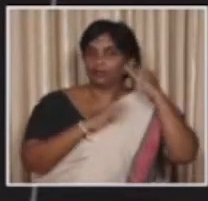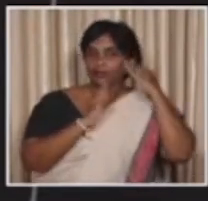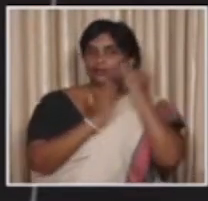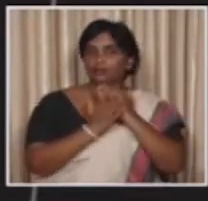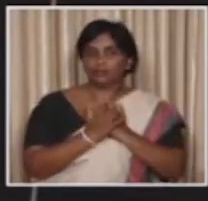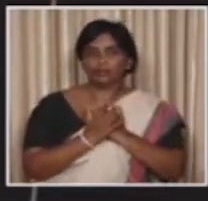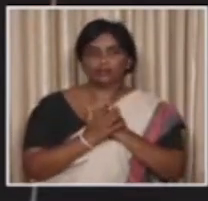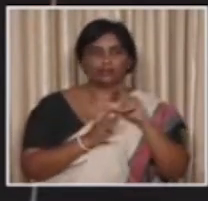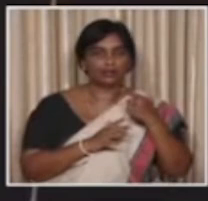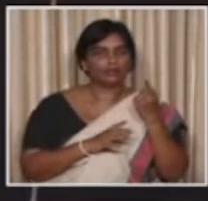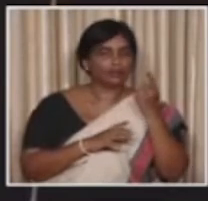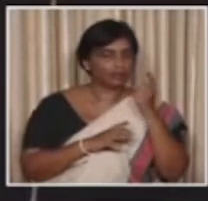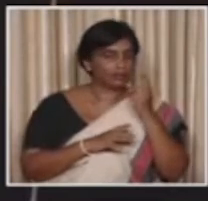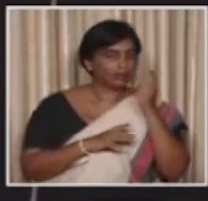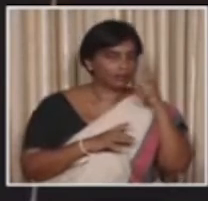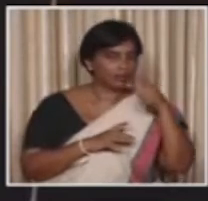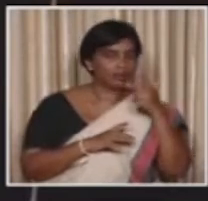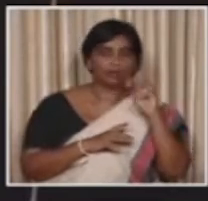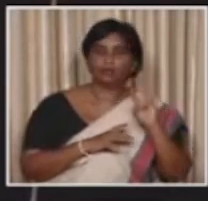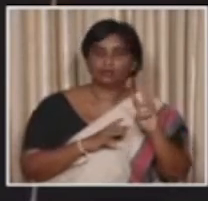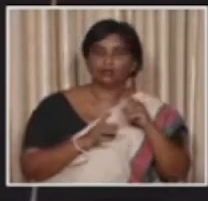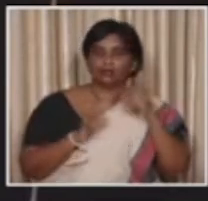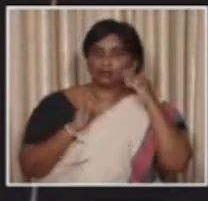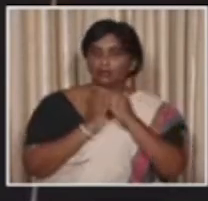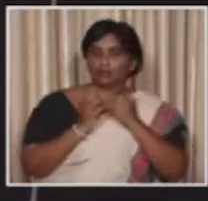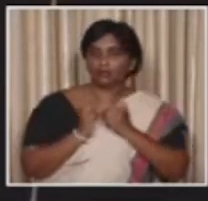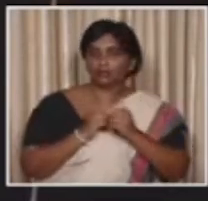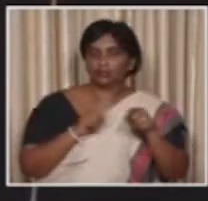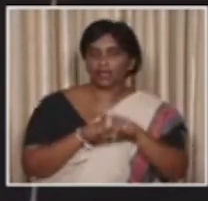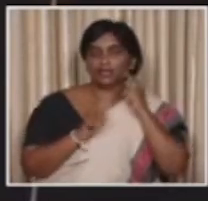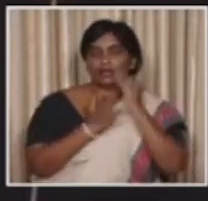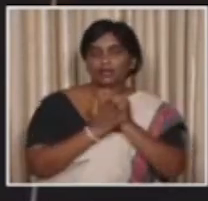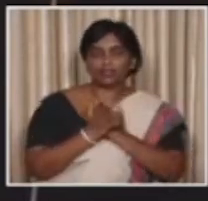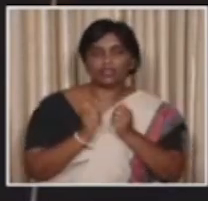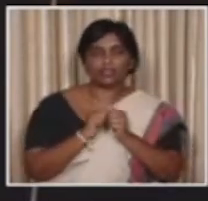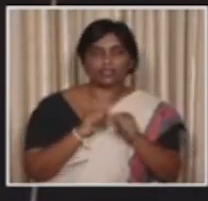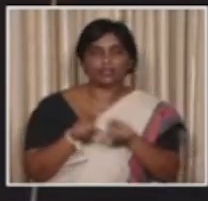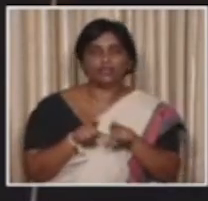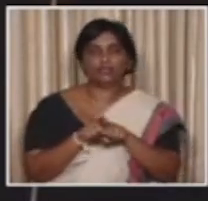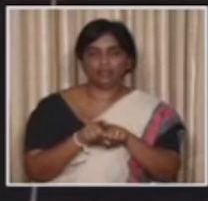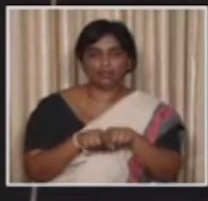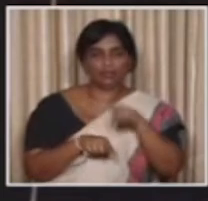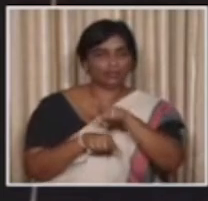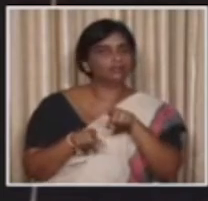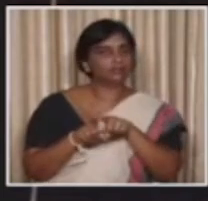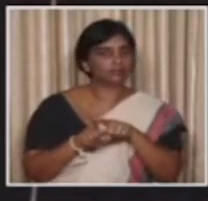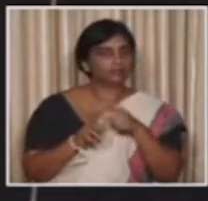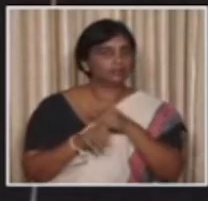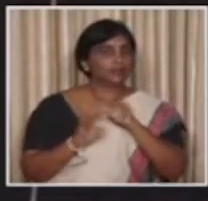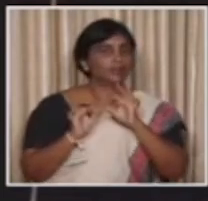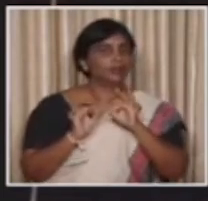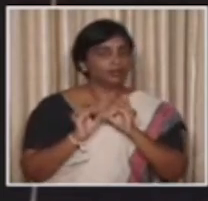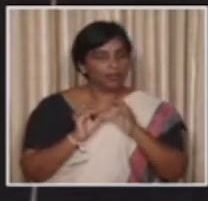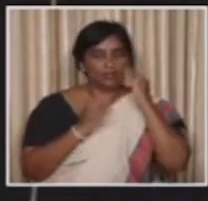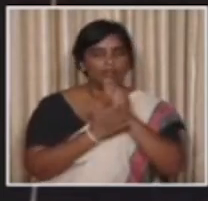712කගේ නාමලයකට මම ඊයේ පාර්ලිමේන්තුවේ සභාගත කරා. ඒ 712න් 712න් 45 දෙනෙක්වත් බදු ගෙවන්නේ නැහැ.